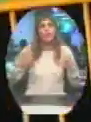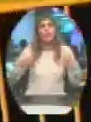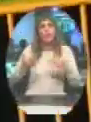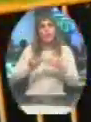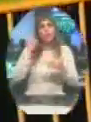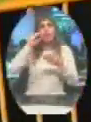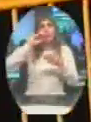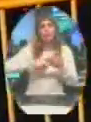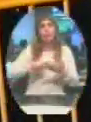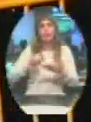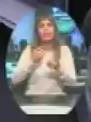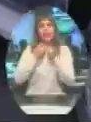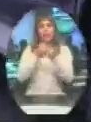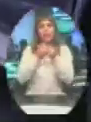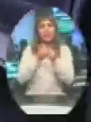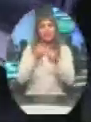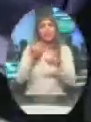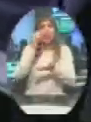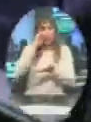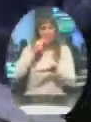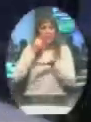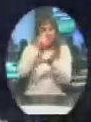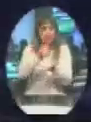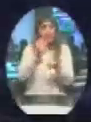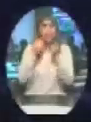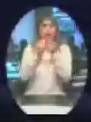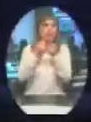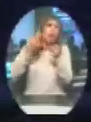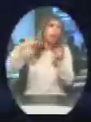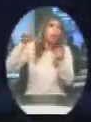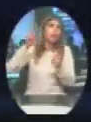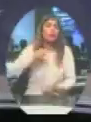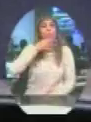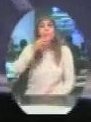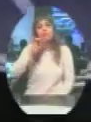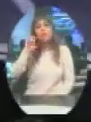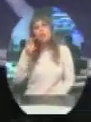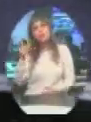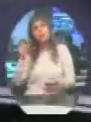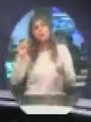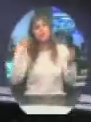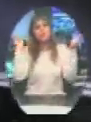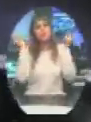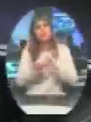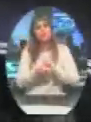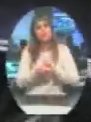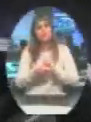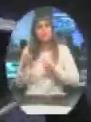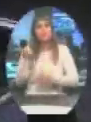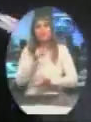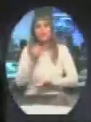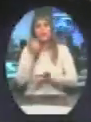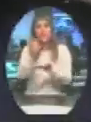התקציב המאבק צוואר תאוצה, עם זאת סימן שאלה גדול אם הוא יעשה את ההבדל בכל הנוגע לתקציבים